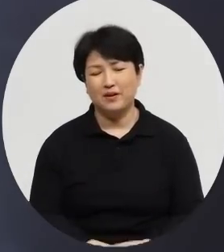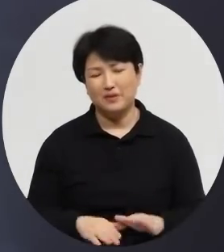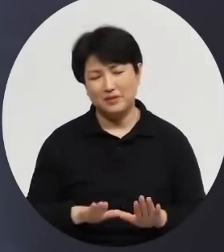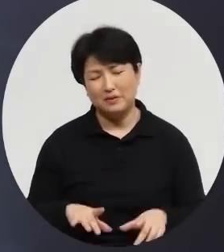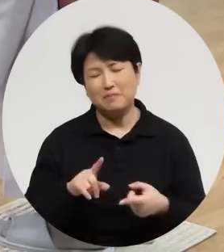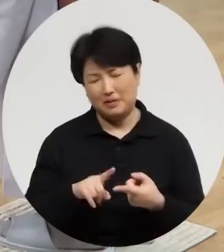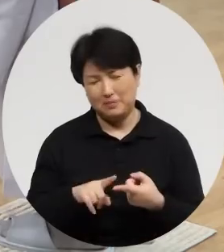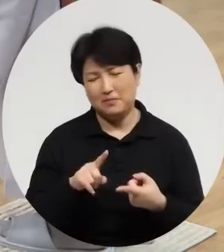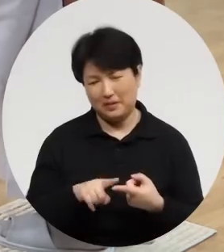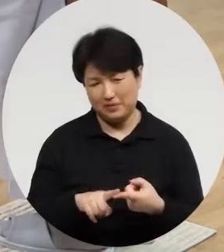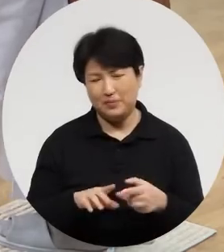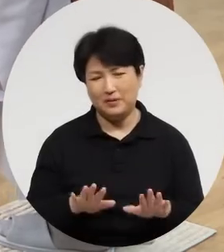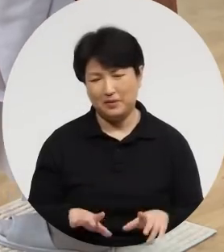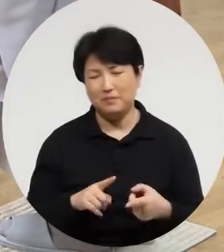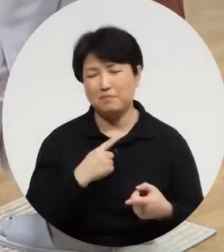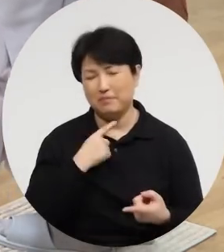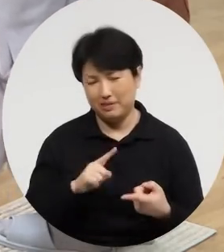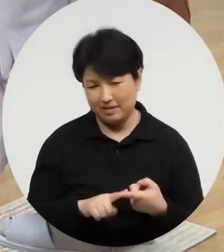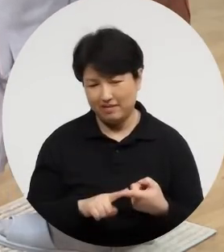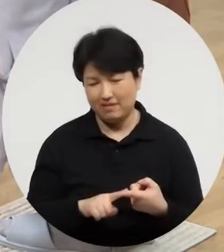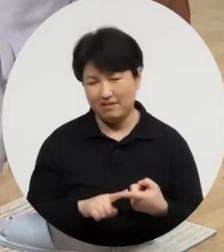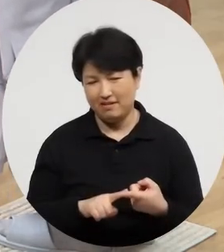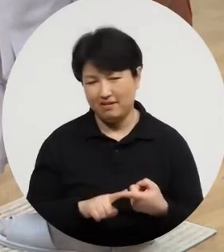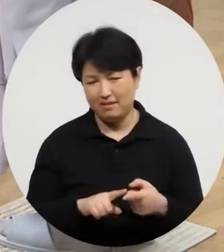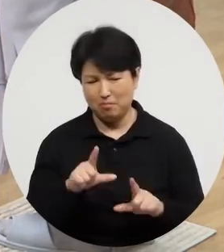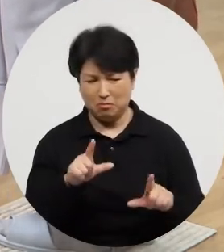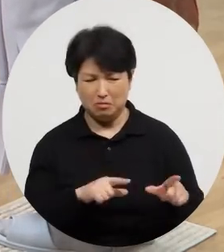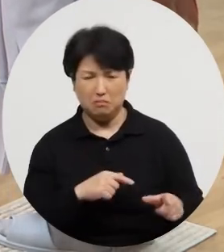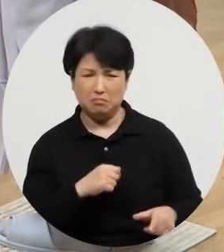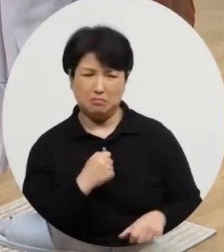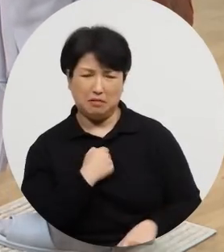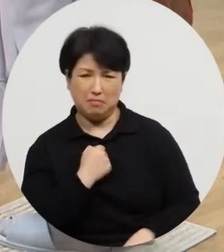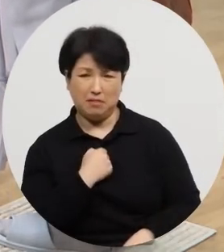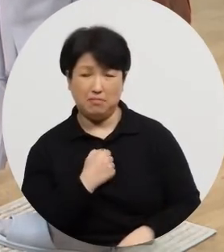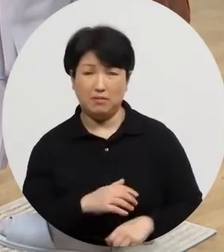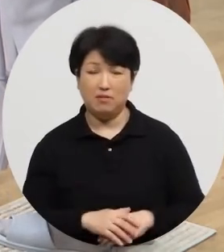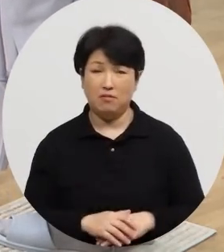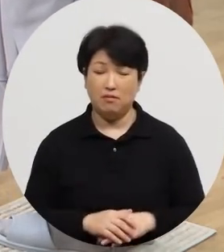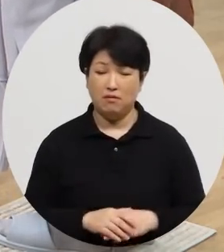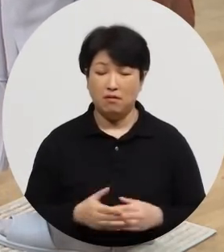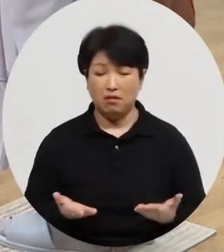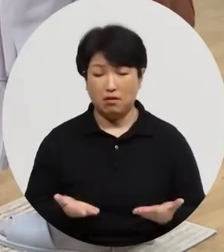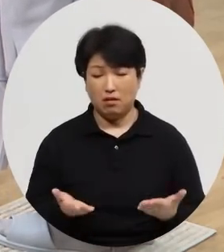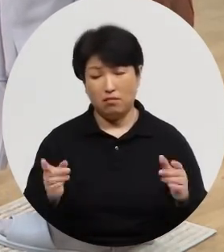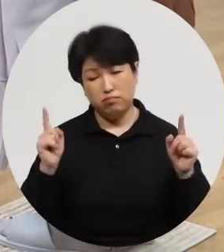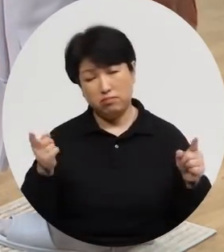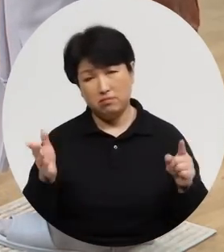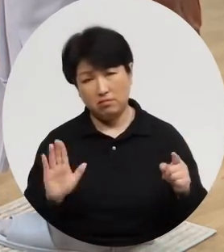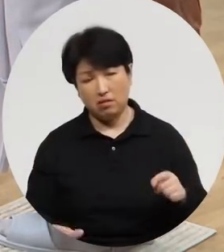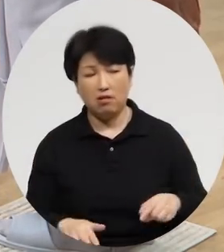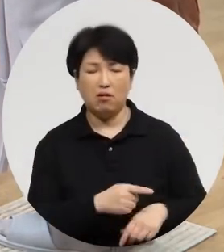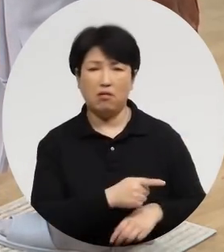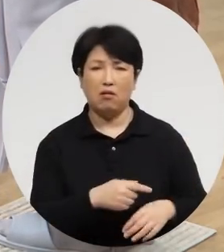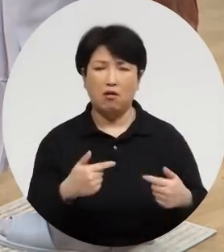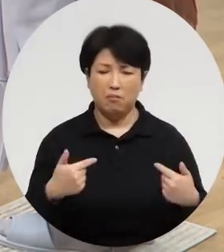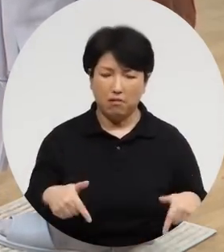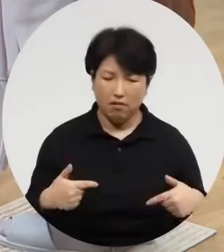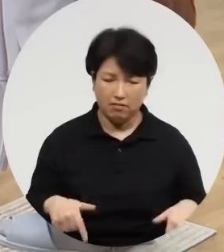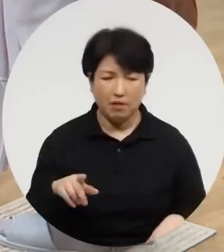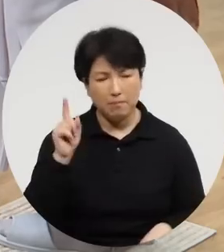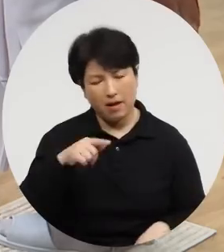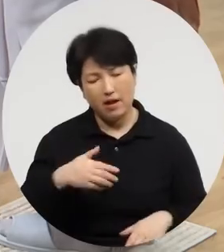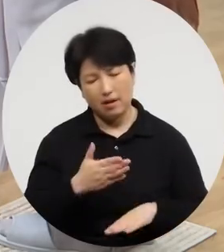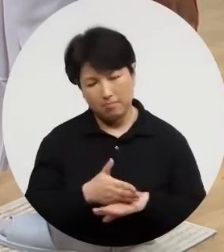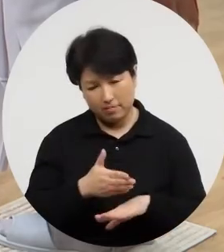만족만 하니까 늘 좀 답답하더라고요. 일자리가 뭐 좀 없을 때도 매일매일 감사하자,